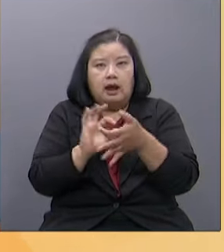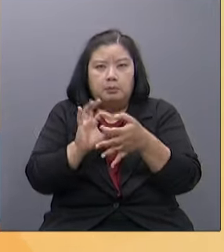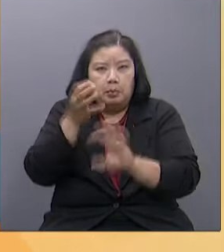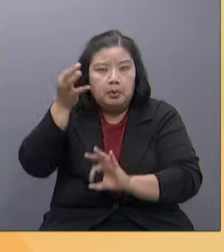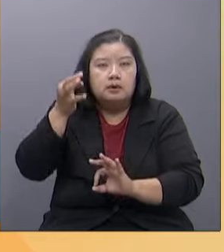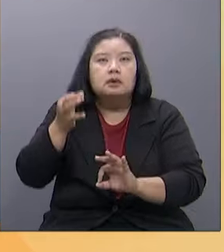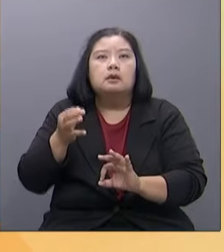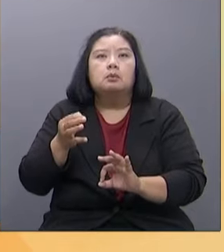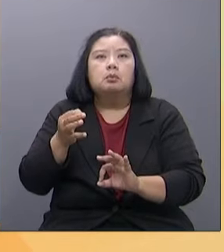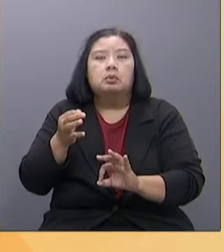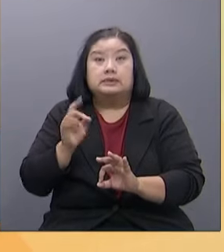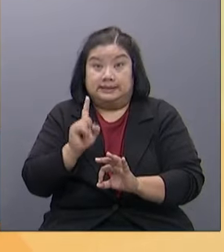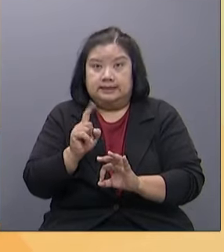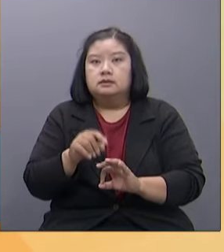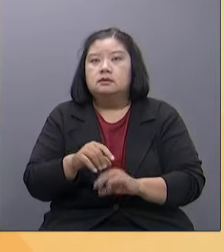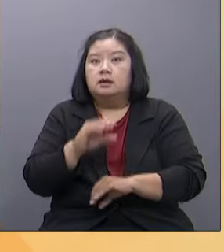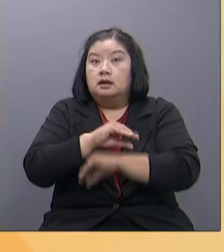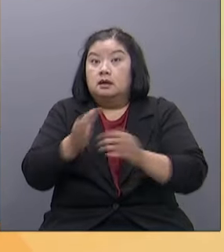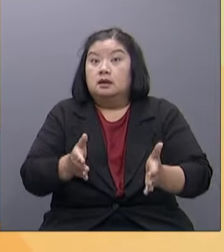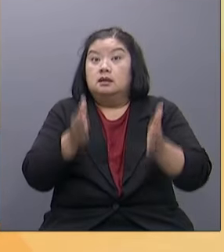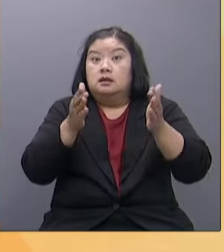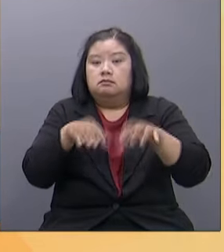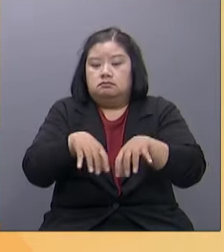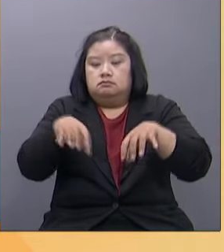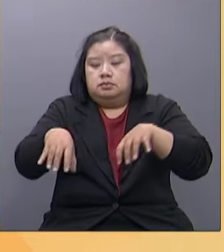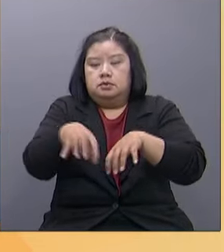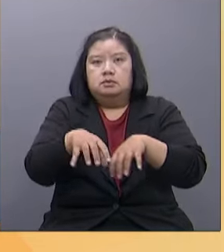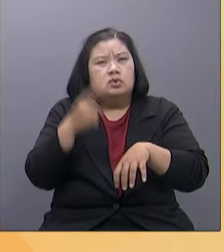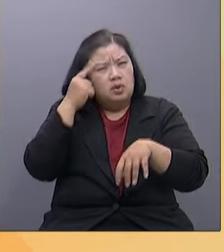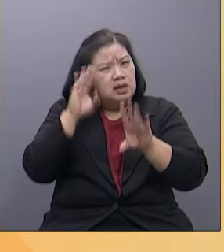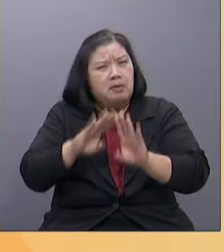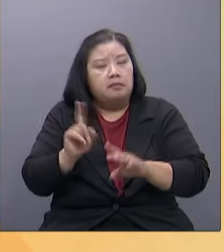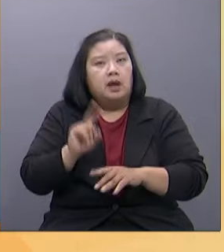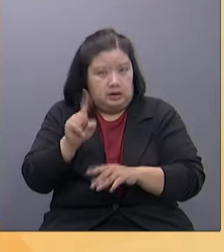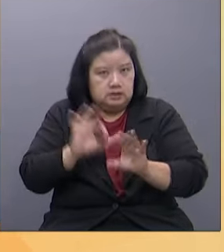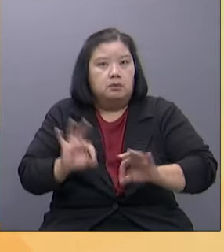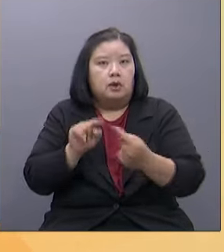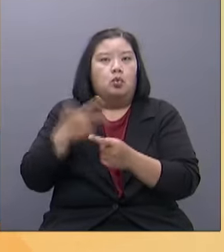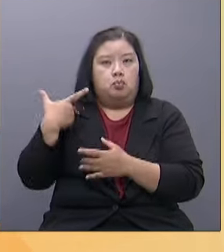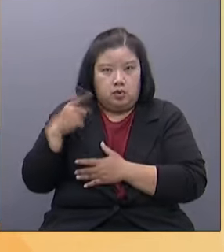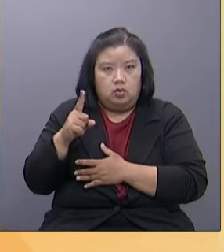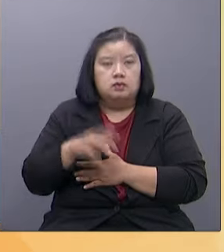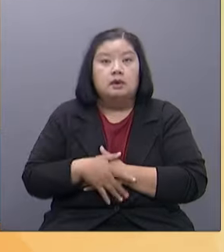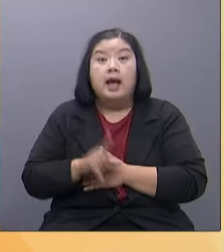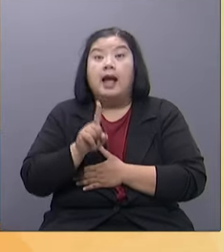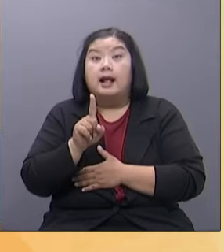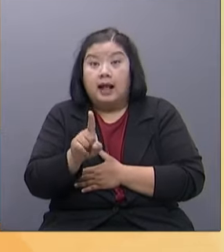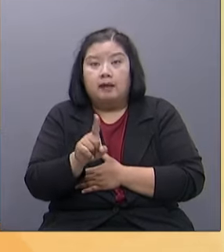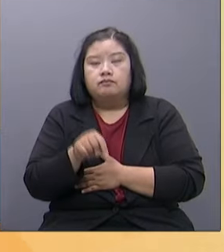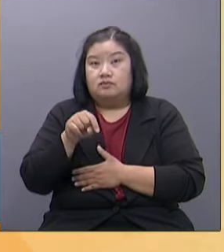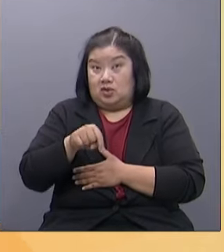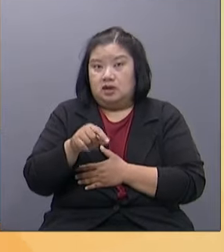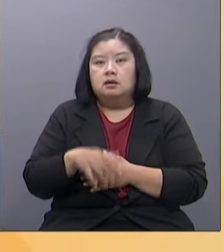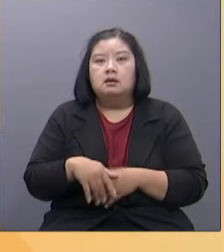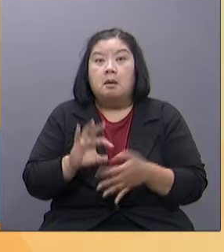คือว่าอาคารเนี่ยเราต้องดูฟังก์ชันการใช้งานก่อนนะครับว่าใช้งานอะไรนะครับอาจารย์คะถ้าเกิดว่าเราข้ามผ่านอาคารหลังนี้ที่ตอนนี้ไหม้ไปแล้ว